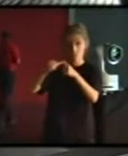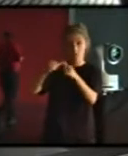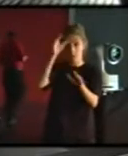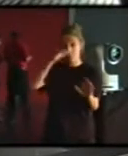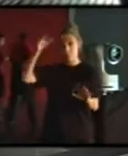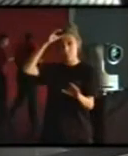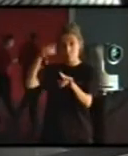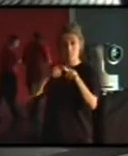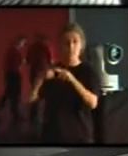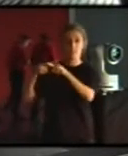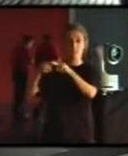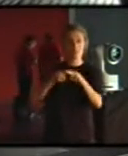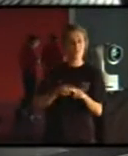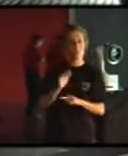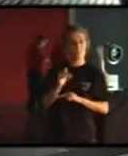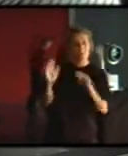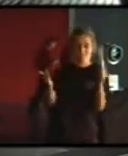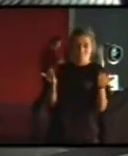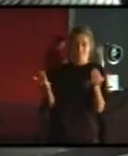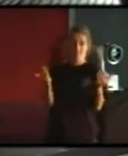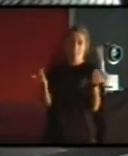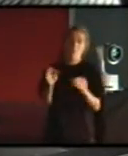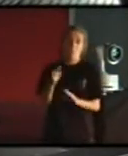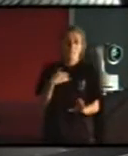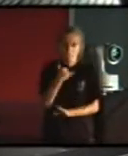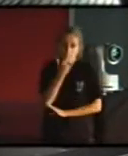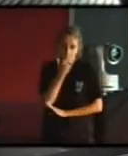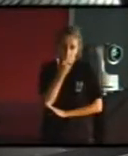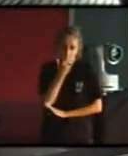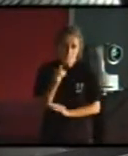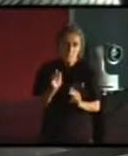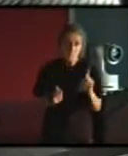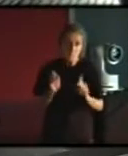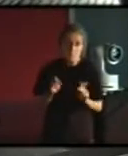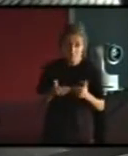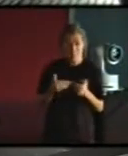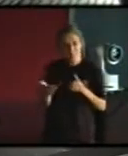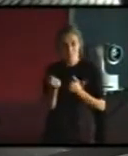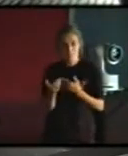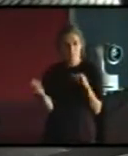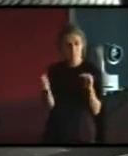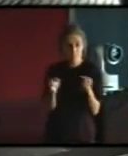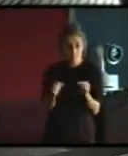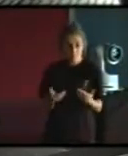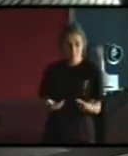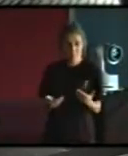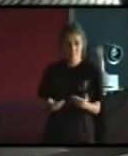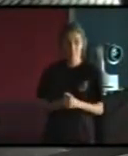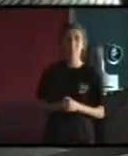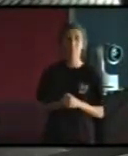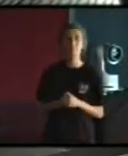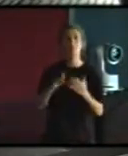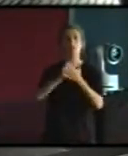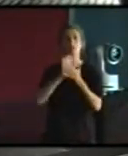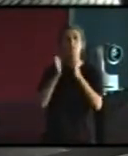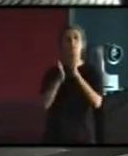voulait mettre ça en parallèle. Alors peut-être que le parallèle est faux, c'est le débat maintenant qu'on voudrait ouvrir. L'association